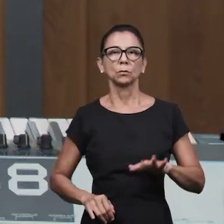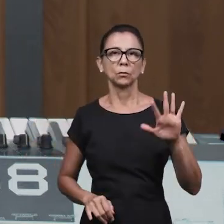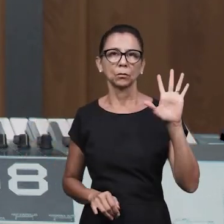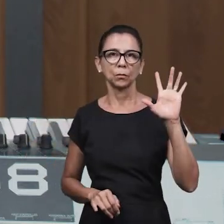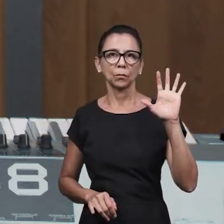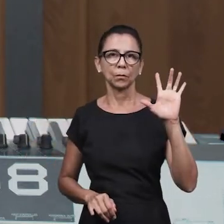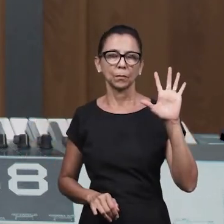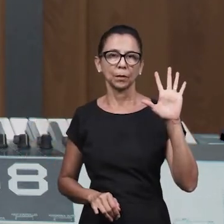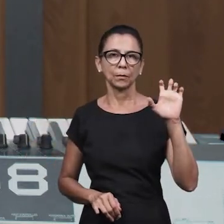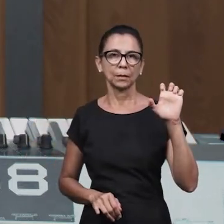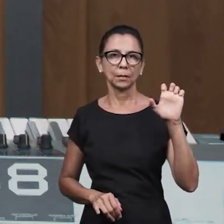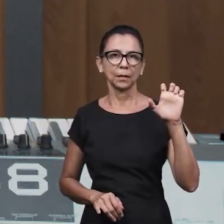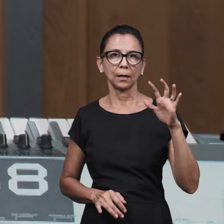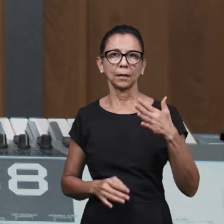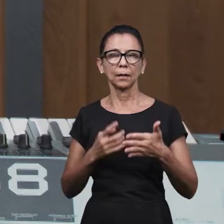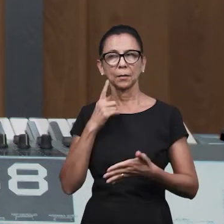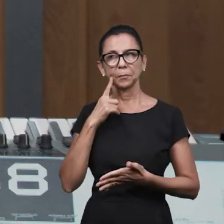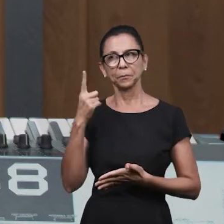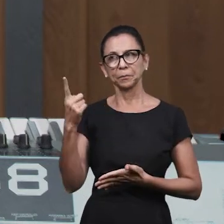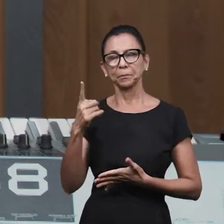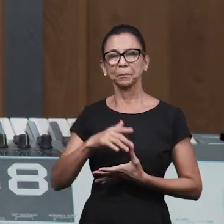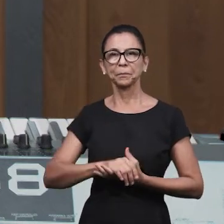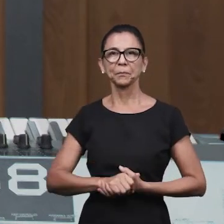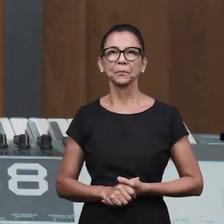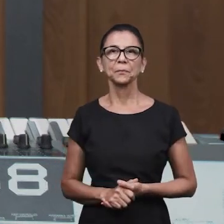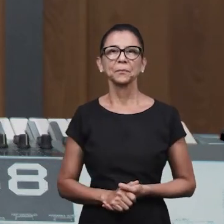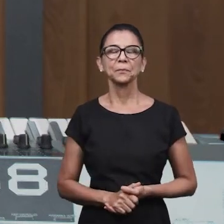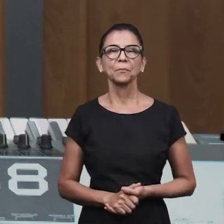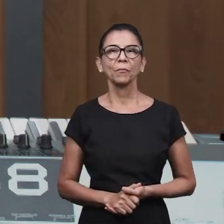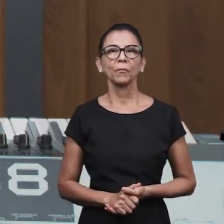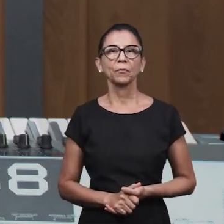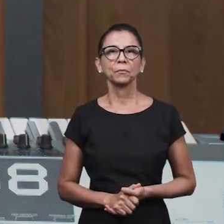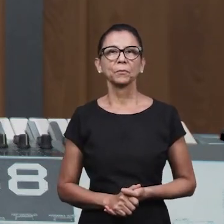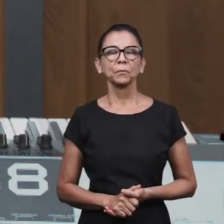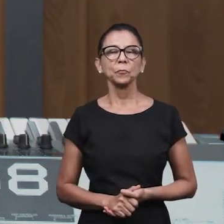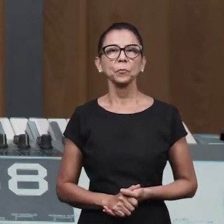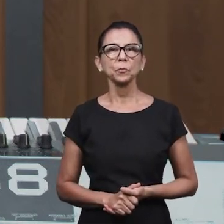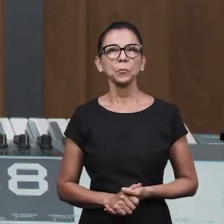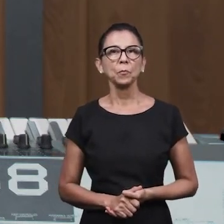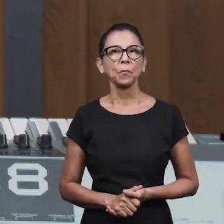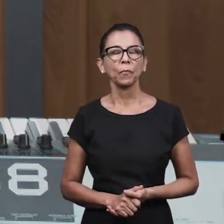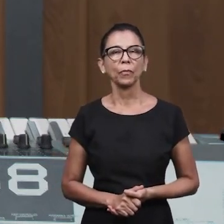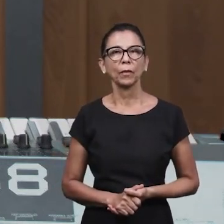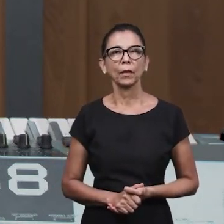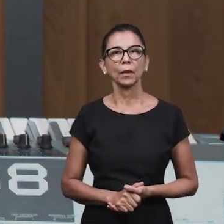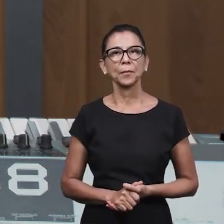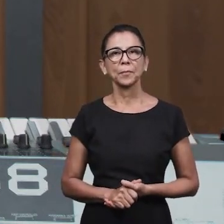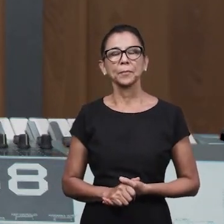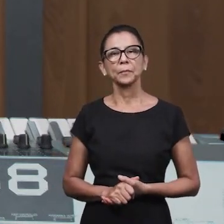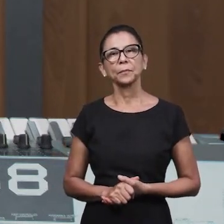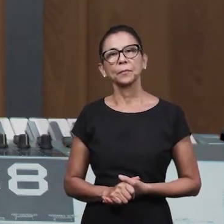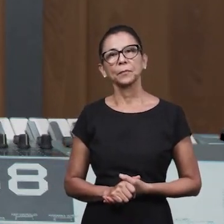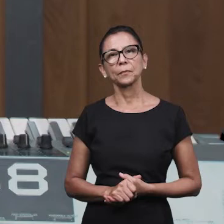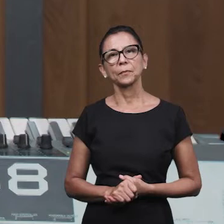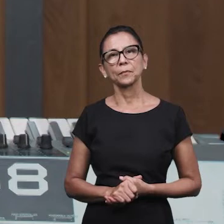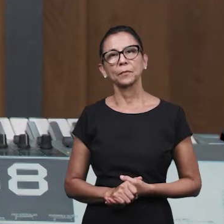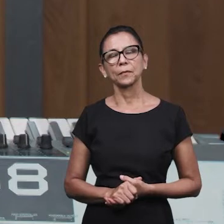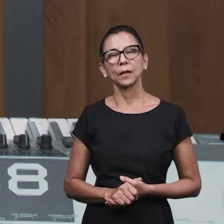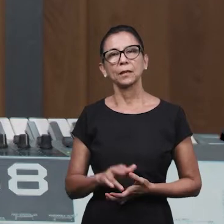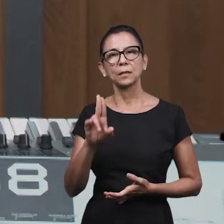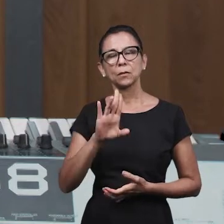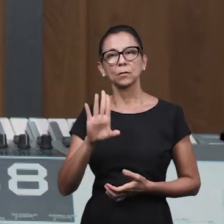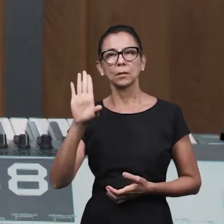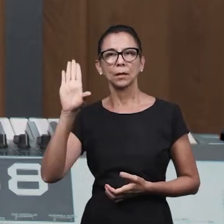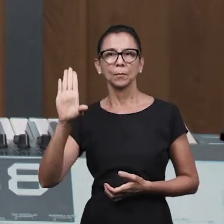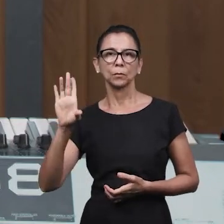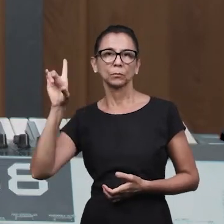avec notre main gauche qui cache les trois, mais ici, on va boucher juste un trou, le trou du milieu avec